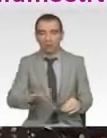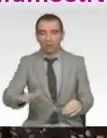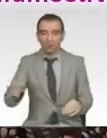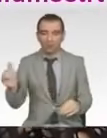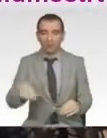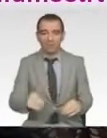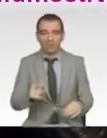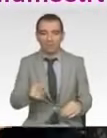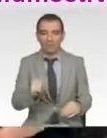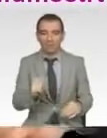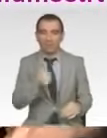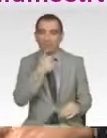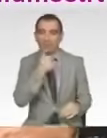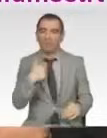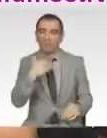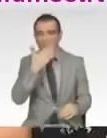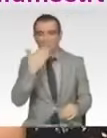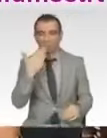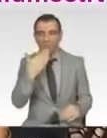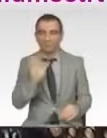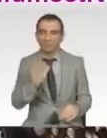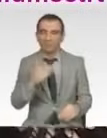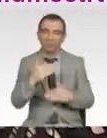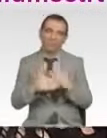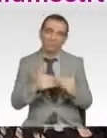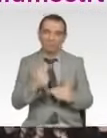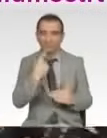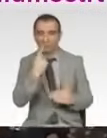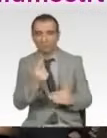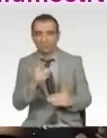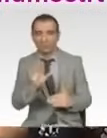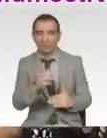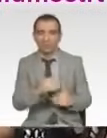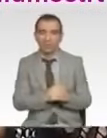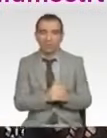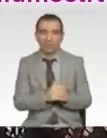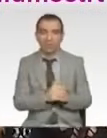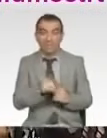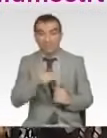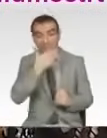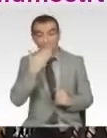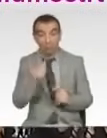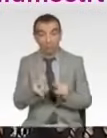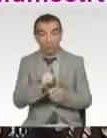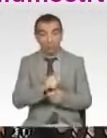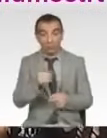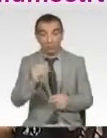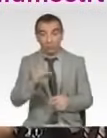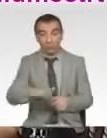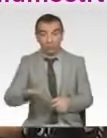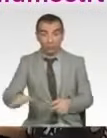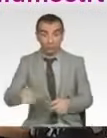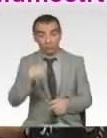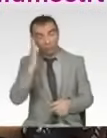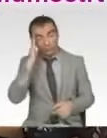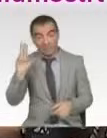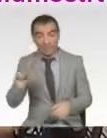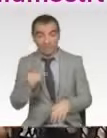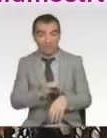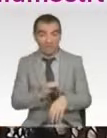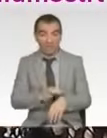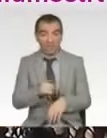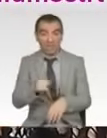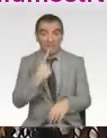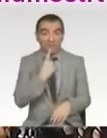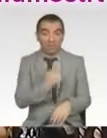geliyor mesela. Evet. Babacığım ben oruçluyum. Lütfen babacığım yorum. Evet. Babacığım evet. iftardan sonra. İftardan sonra zaten çocuğun yatma vakti. Evet. Evet. Ya